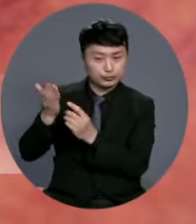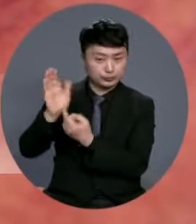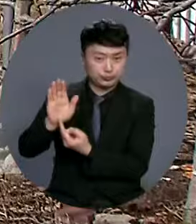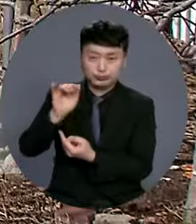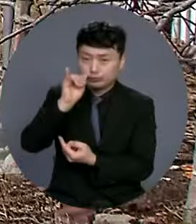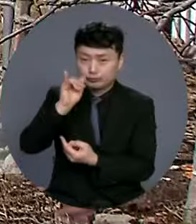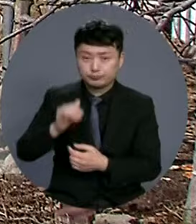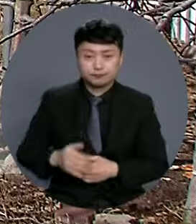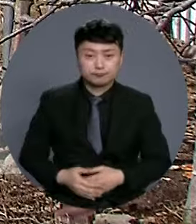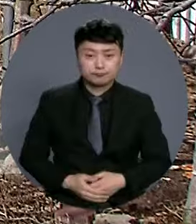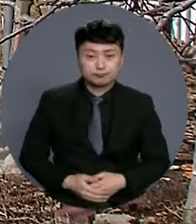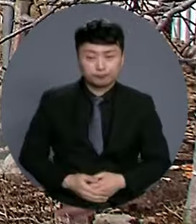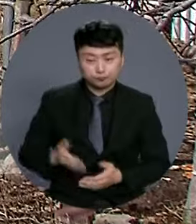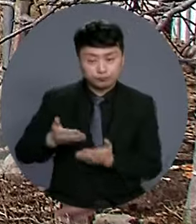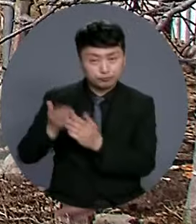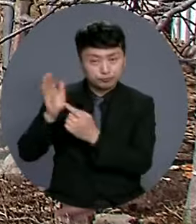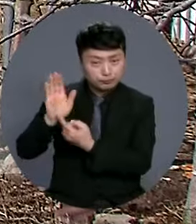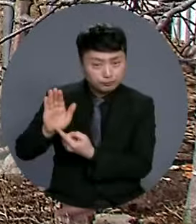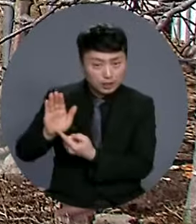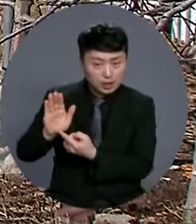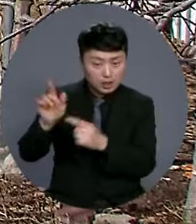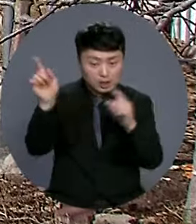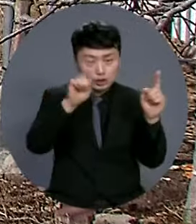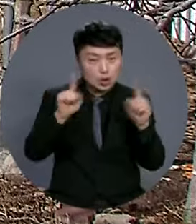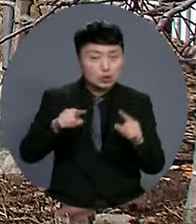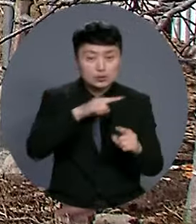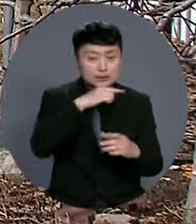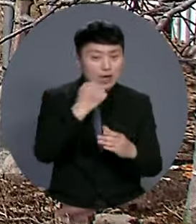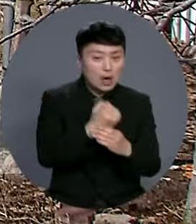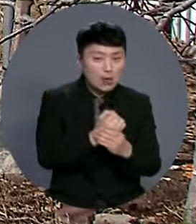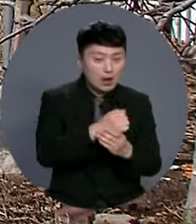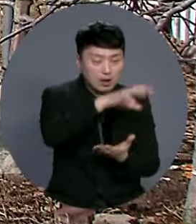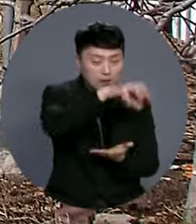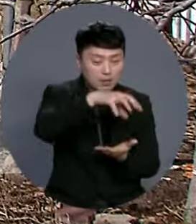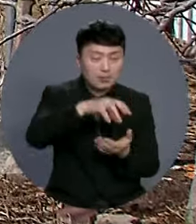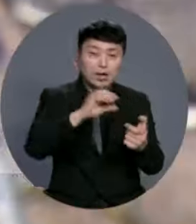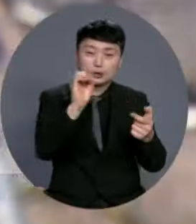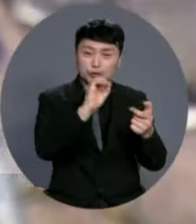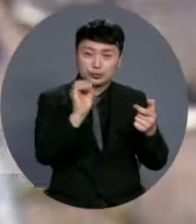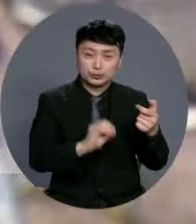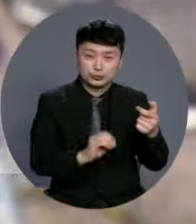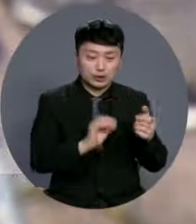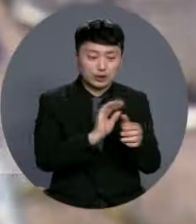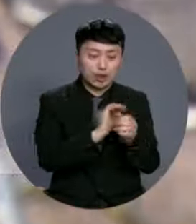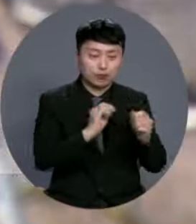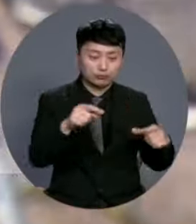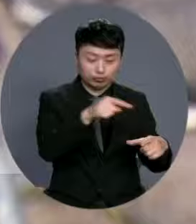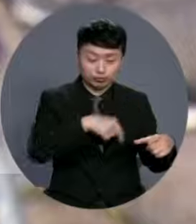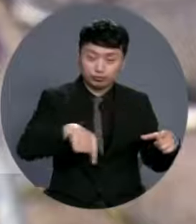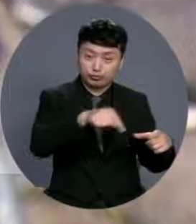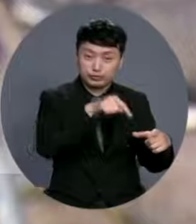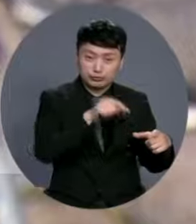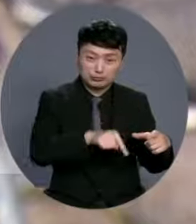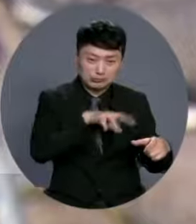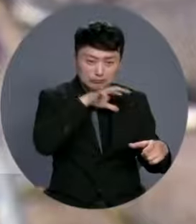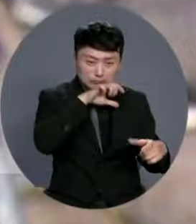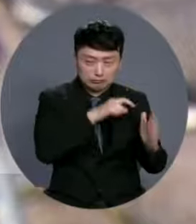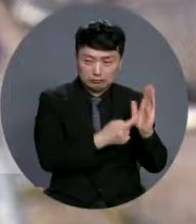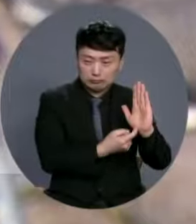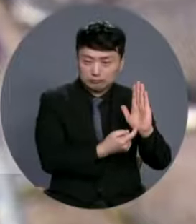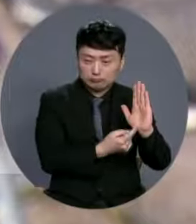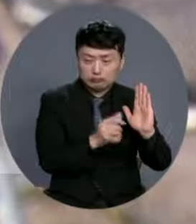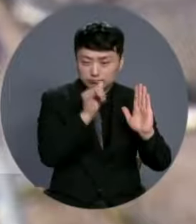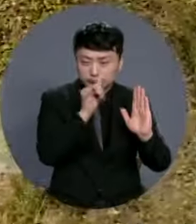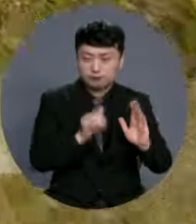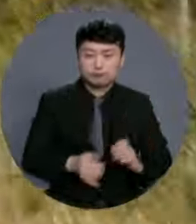나왔습니다. 보도 직후부터 전국 사과 생산량의 60%를 차지하는 경북 재배농가에서는 반발이 잇따르고